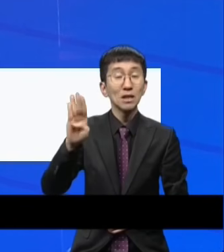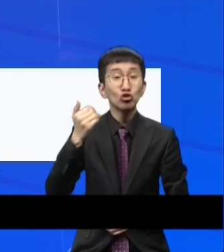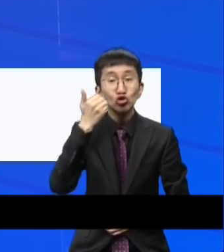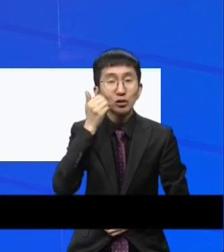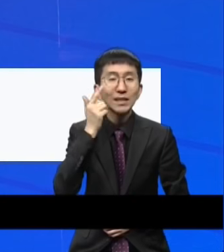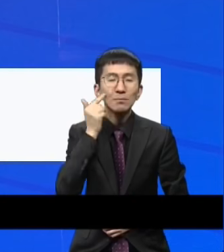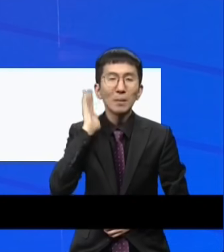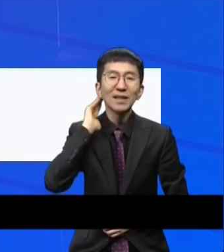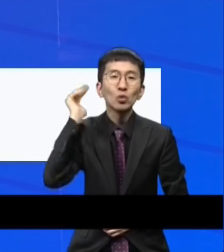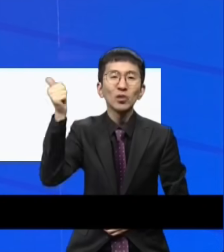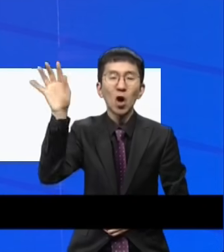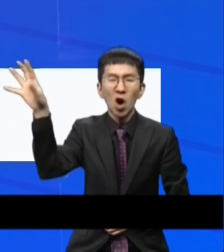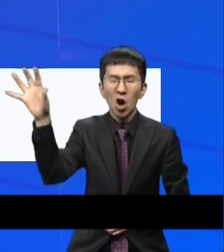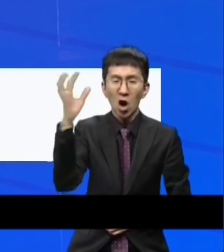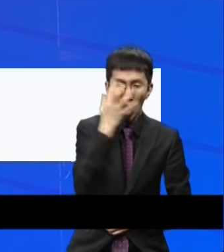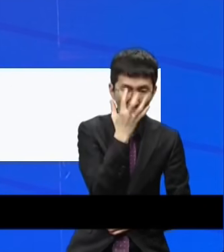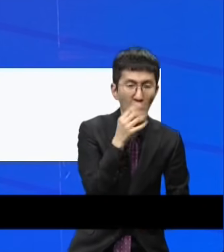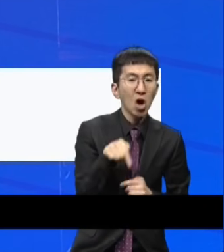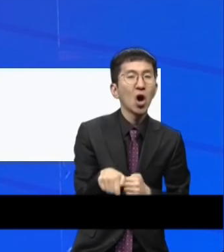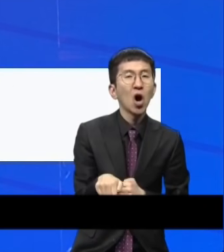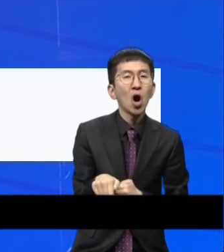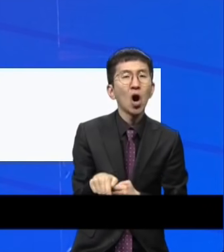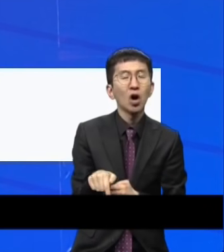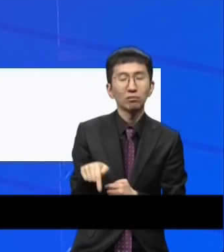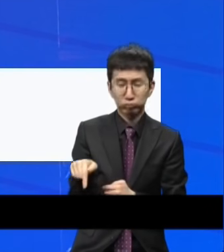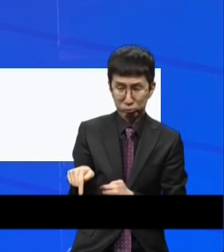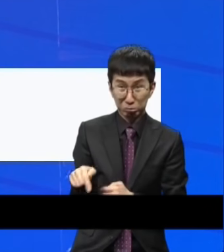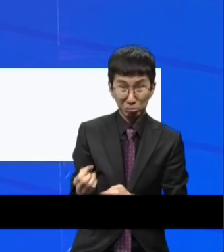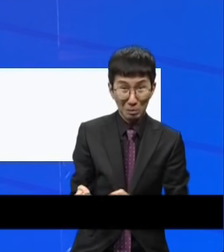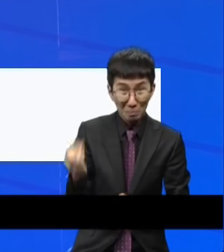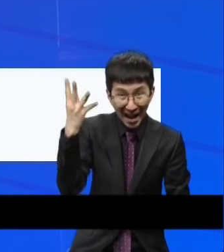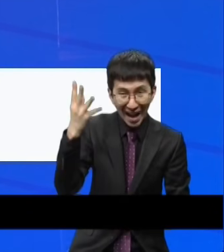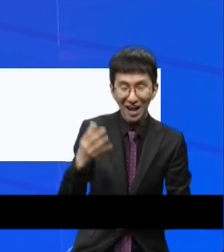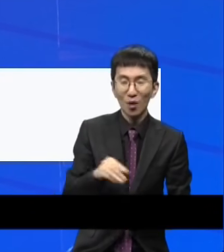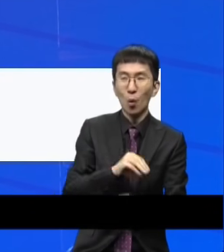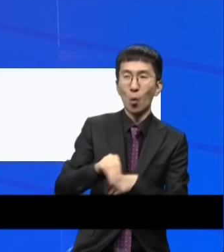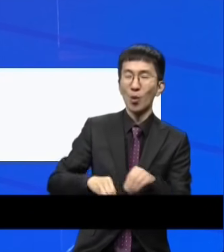닮은 후보가 돼서 좀